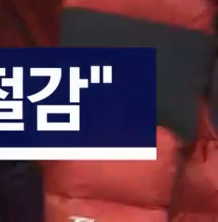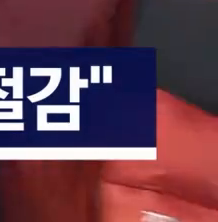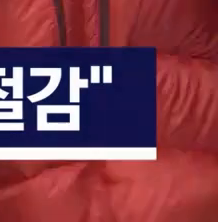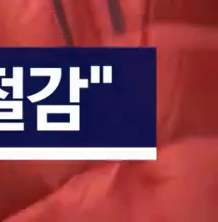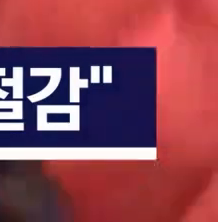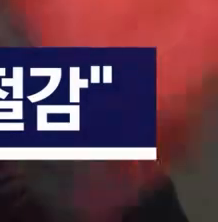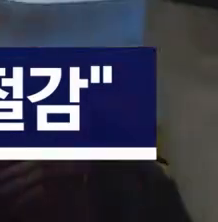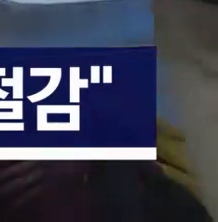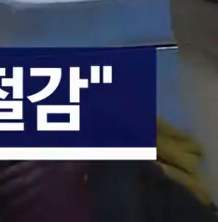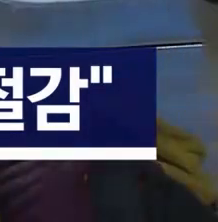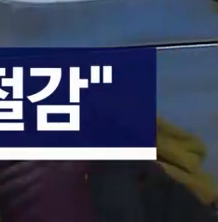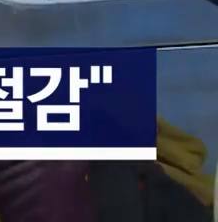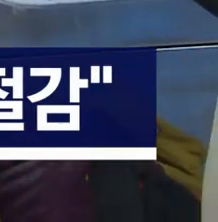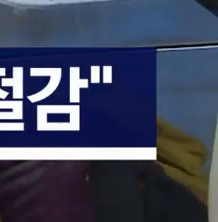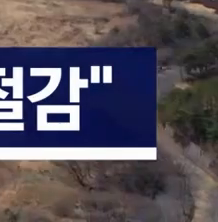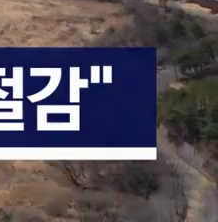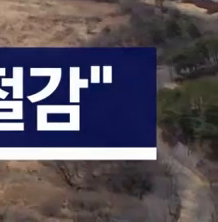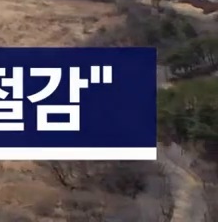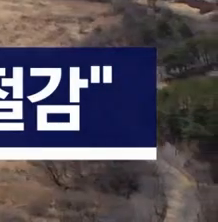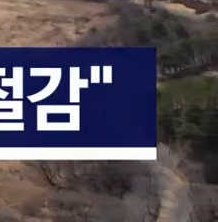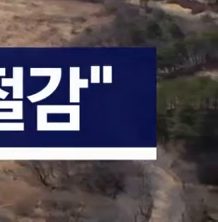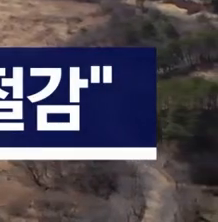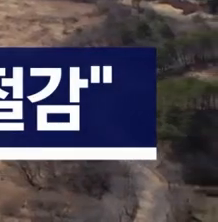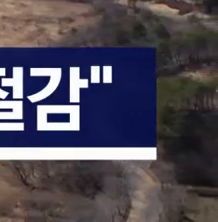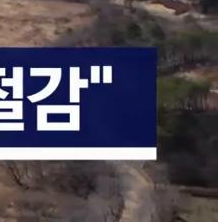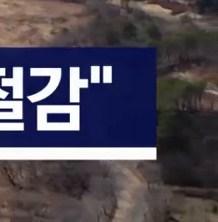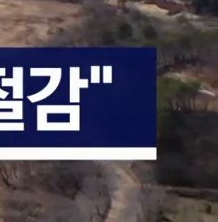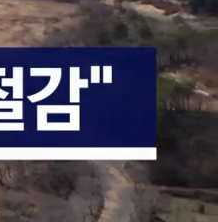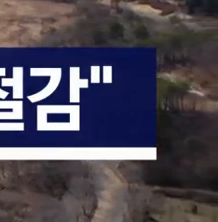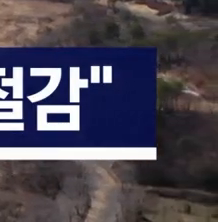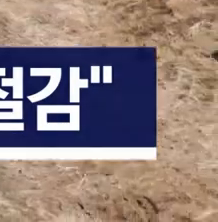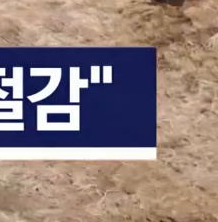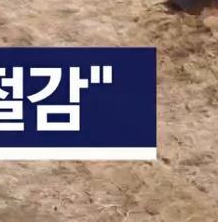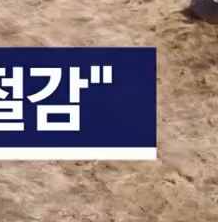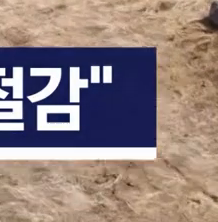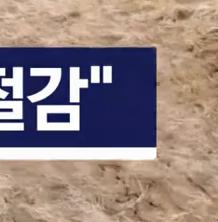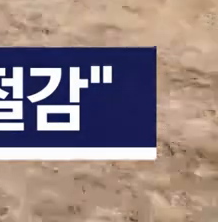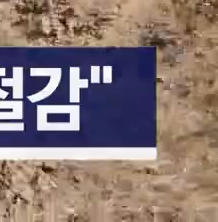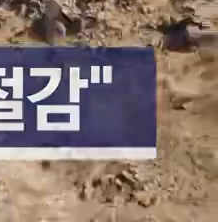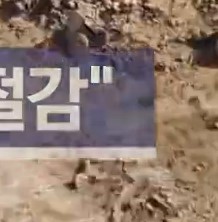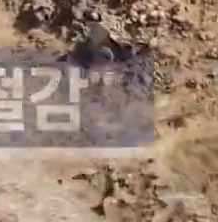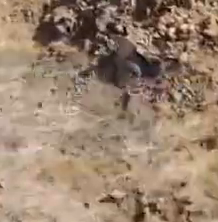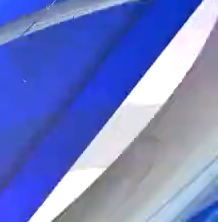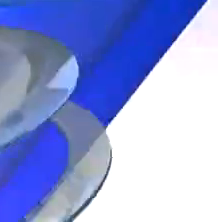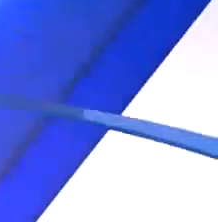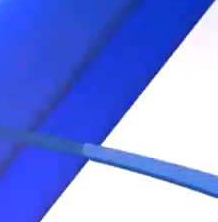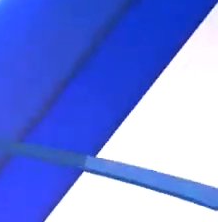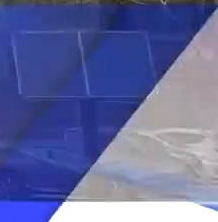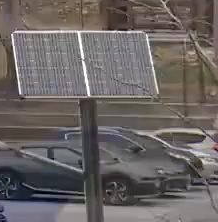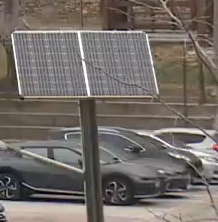소중함을 절감하는 한 해가 되고 있습니다. 더 이상 물 부족은 외면할 수 없는 현실이 되고 있습니다.